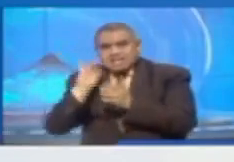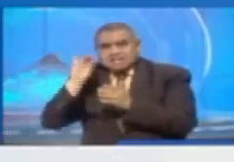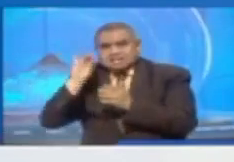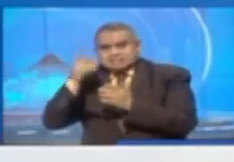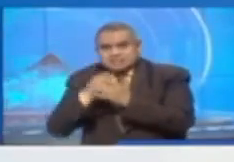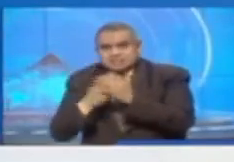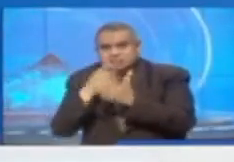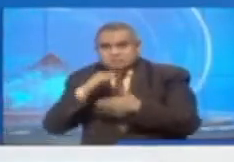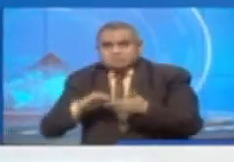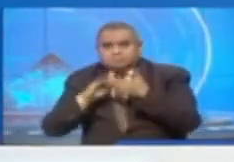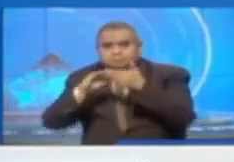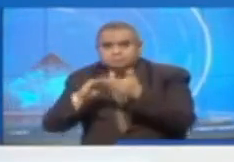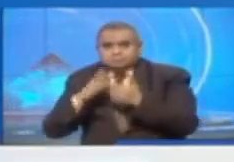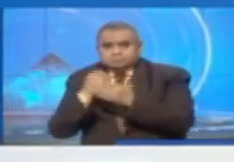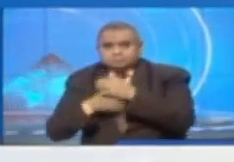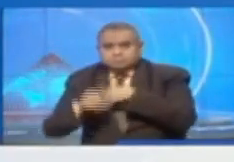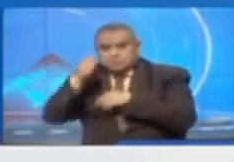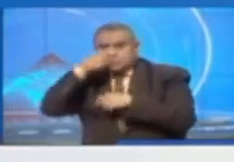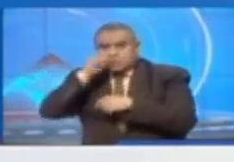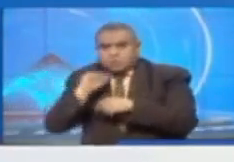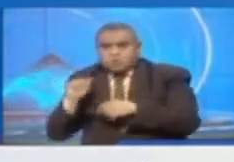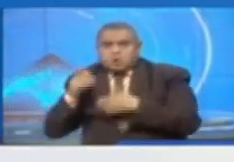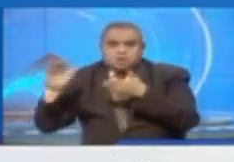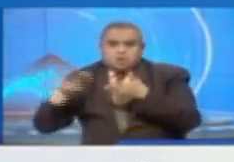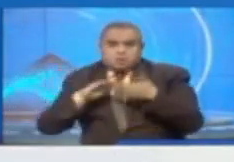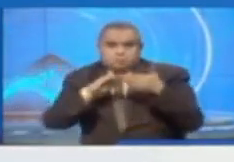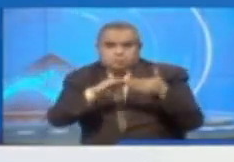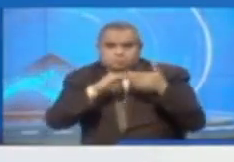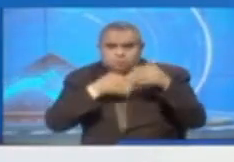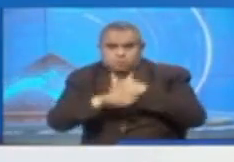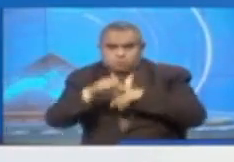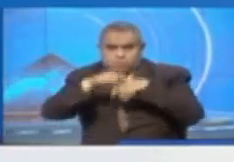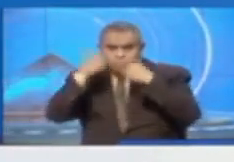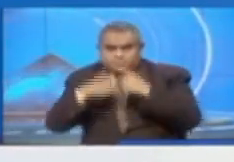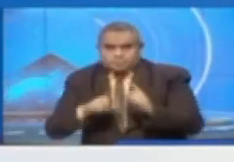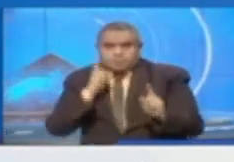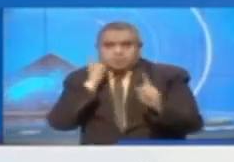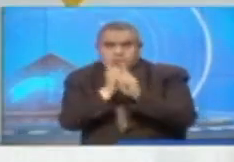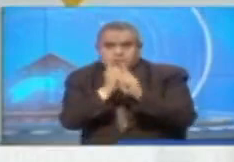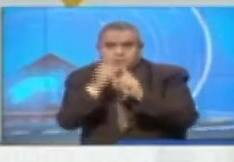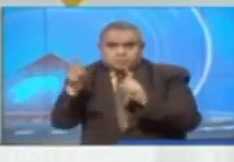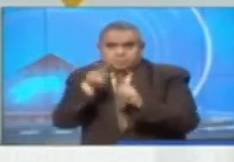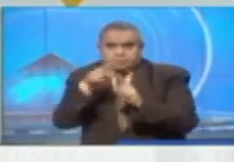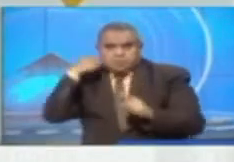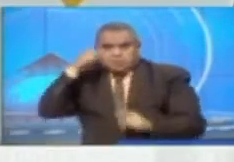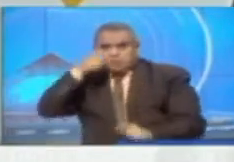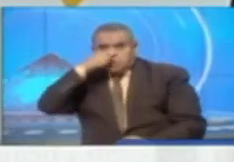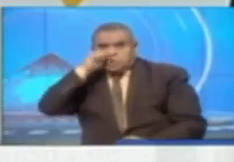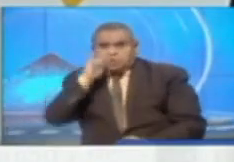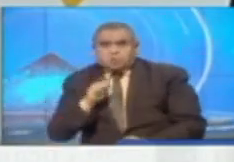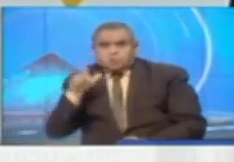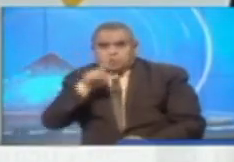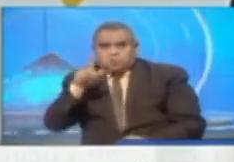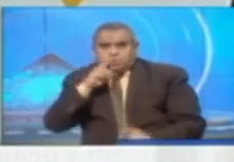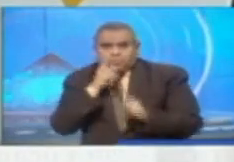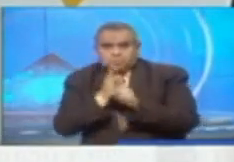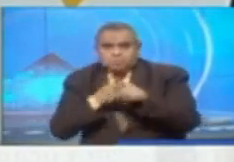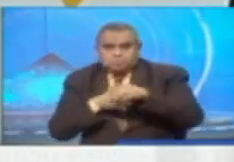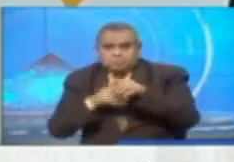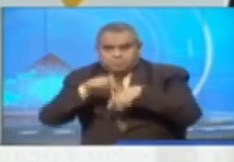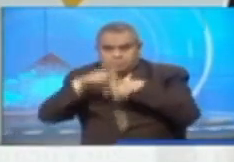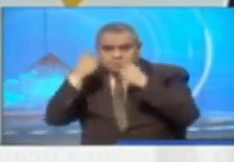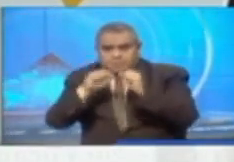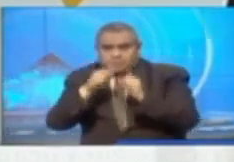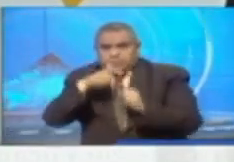أوكرانيا لإعادة بناء البنية التحتية المحلية الحيوية. جاء ذلك عقب لقائه الرئيس الأوكراني فلاديمير زيلينسكي في